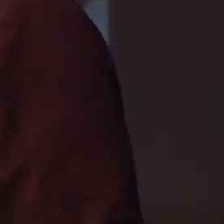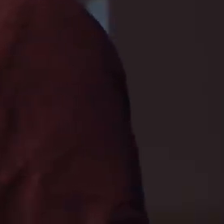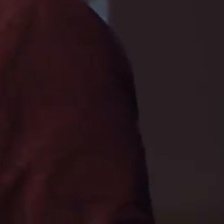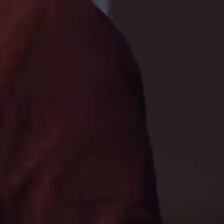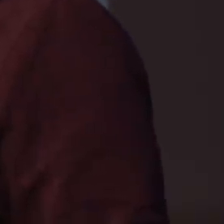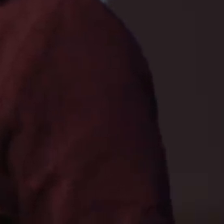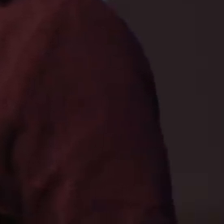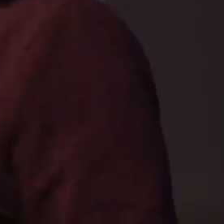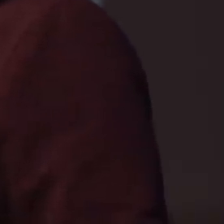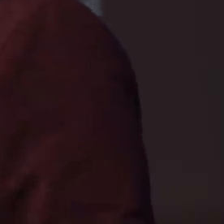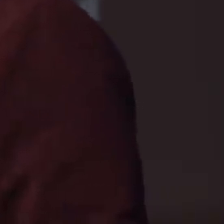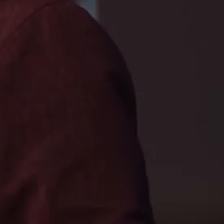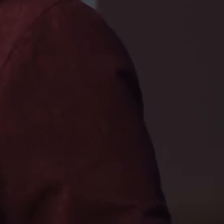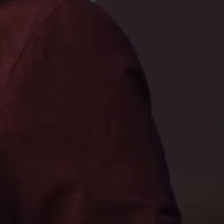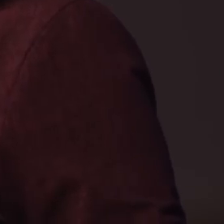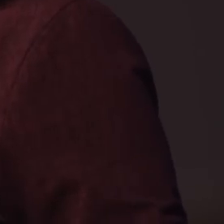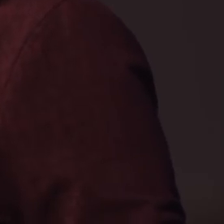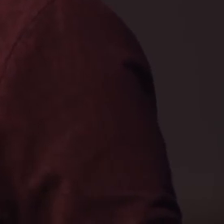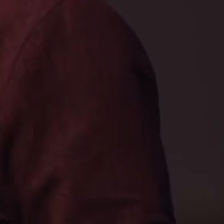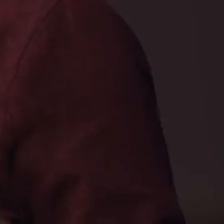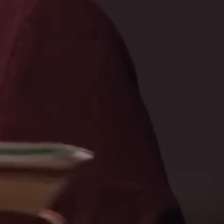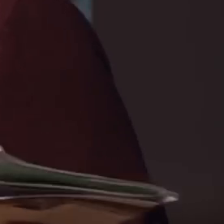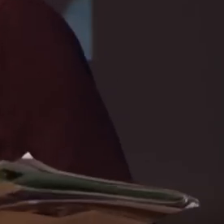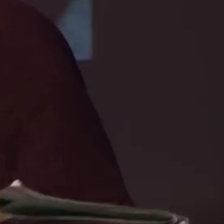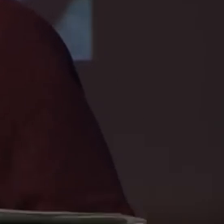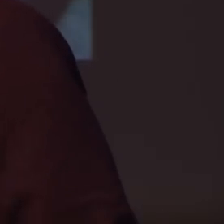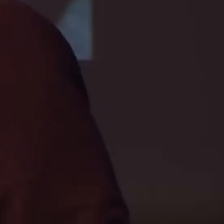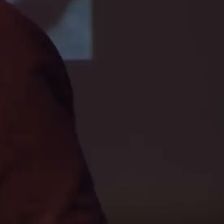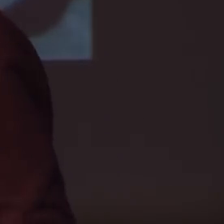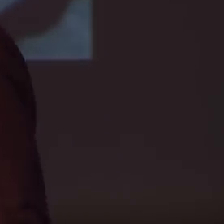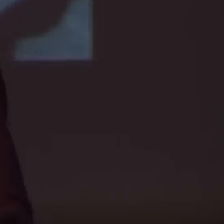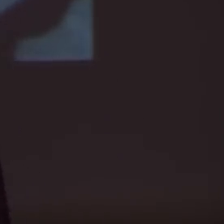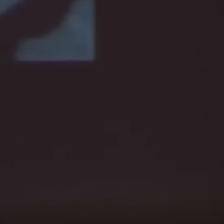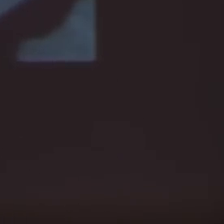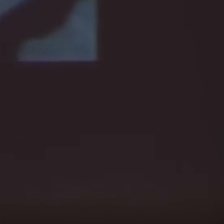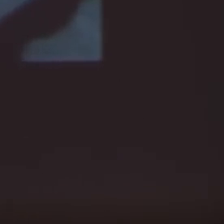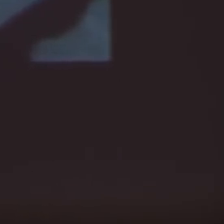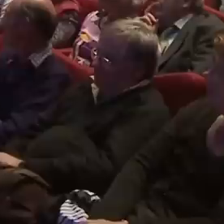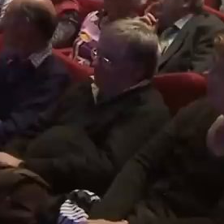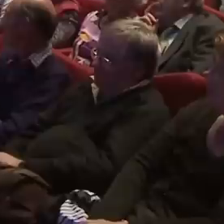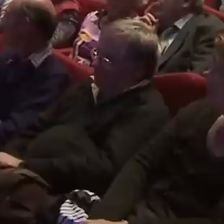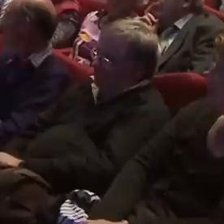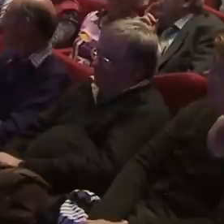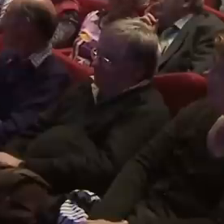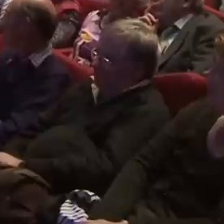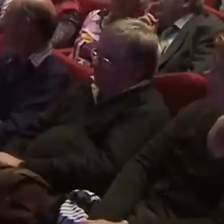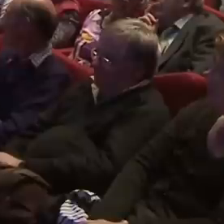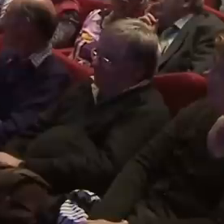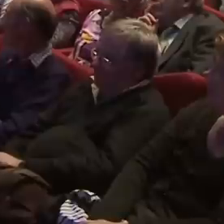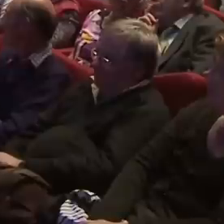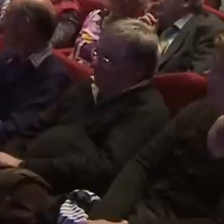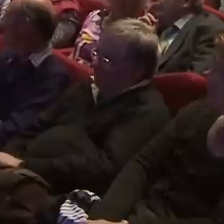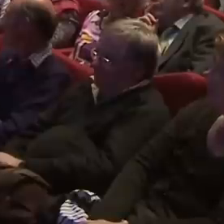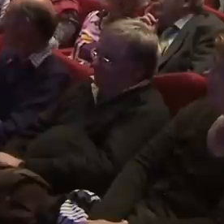cette conférence sera retransmise sur TVR si vous avez envie de la revoir, si ça vous semblait tellement intéressant, jeudi 23